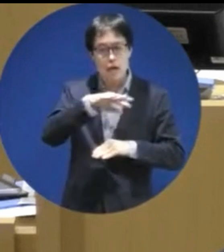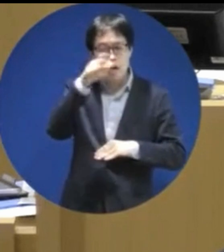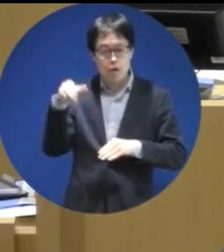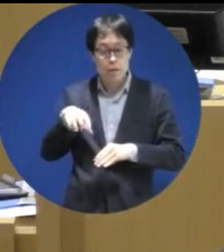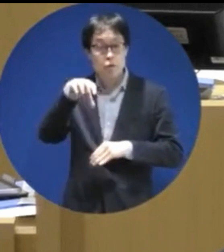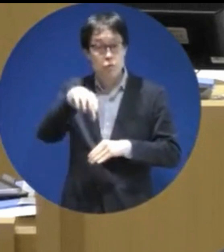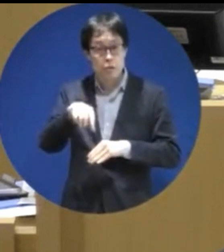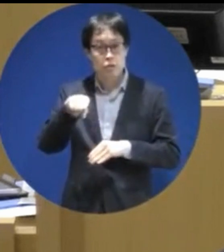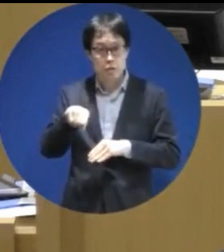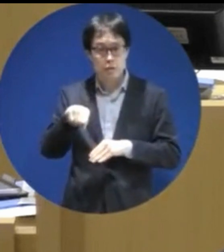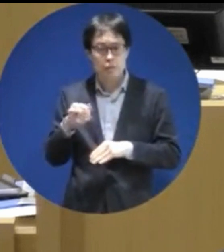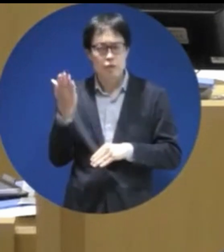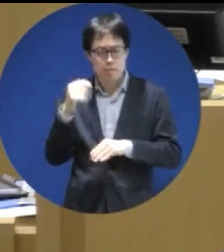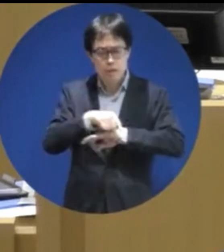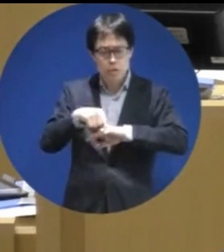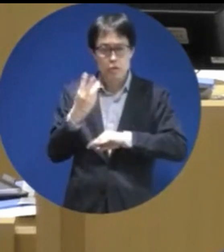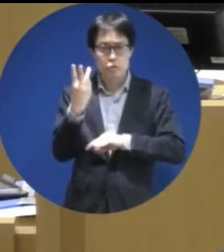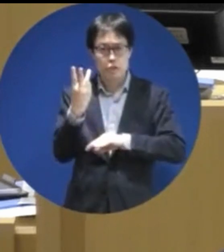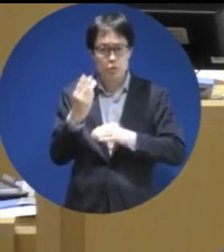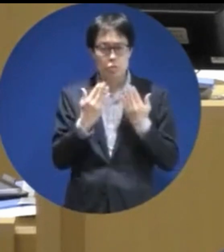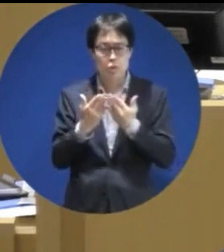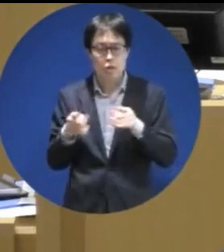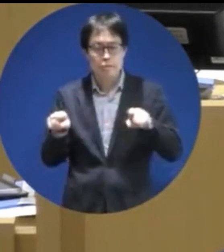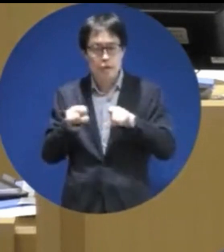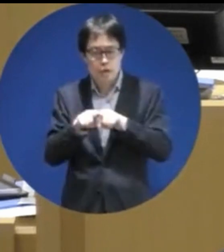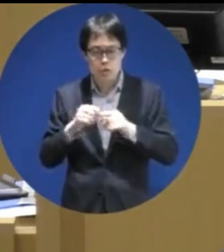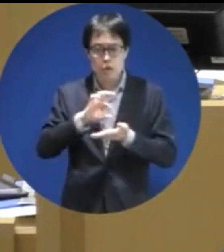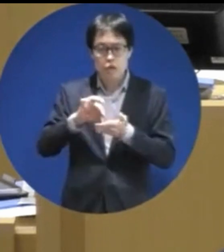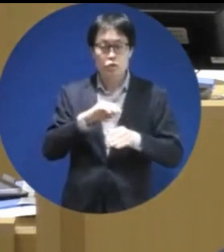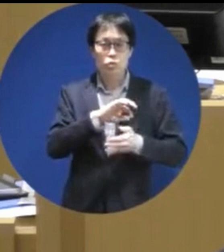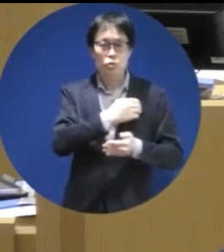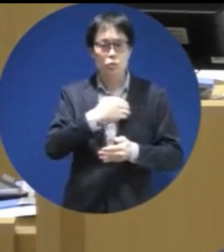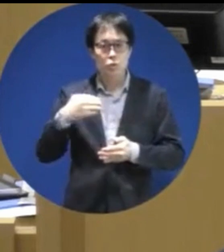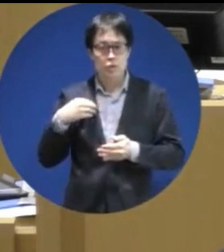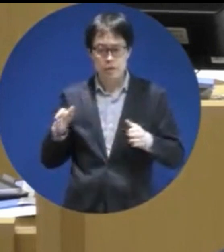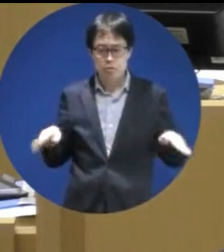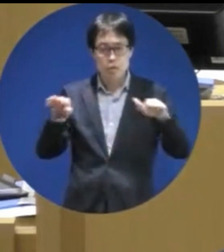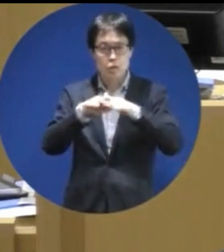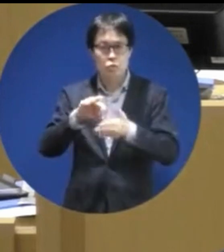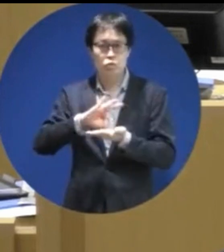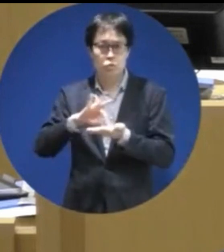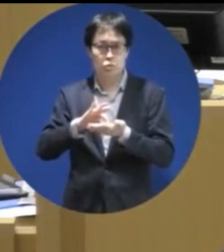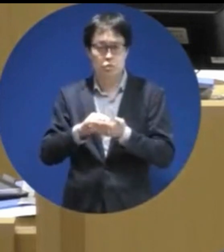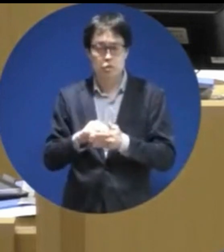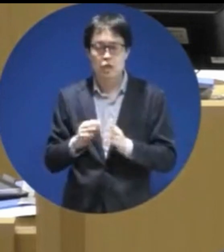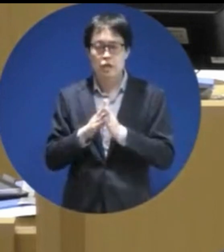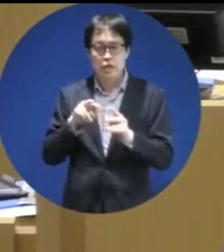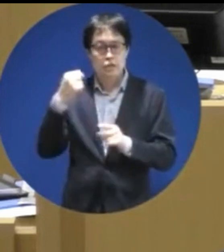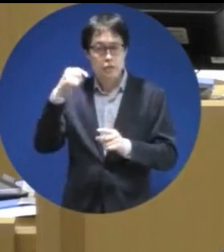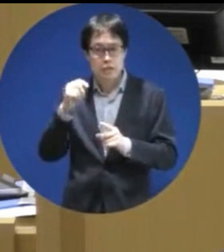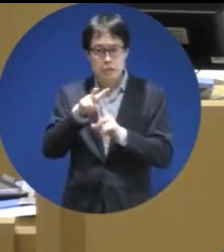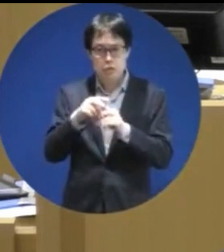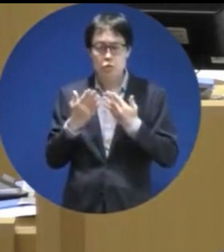初予定していた3校が同時に利用できる規模の校舎や体育館を建設します。神南小学校は中学校2校の1年後